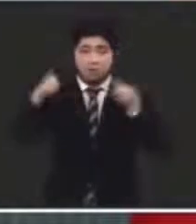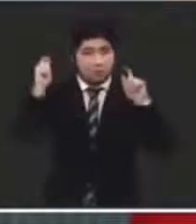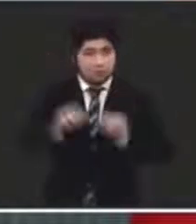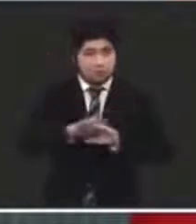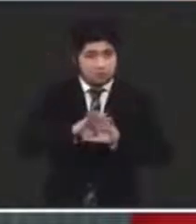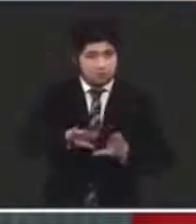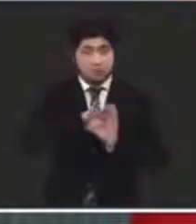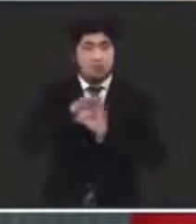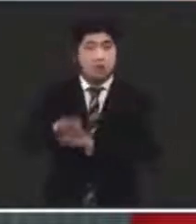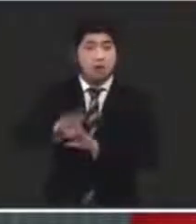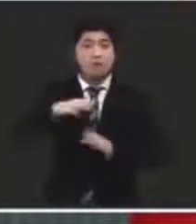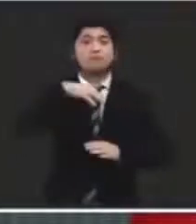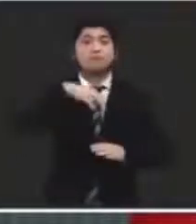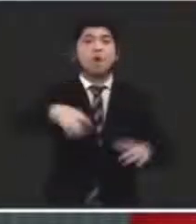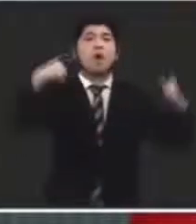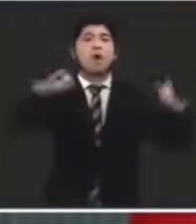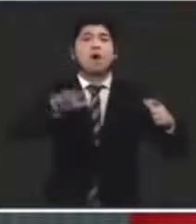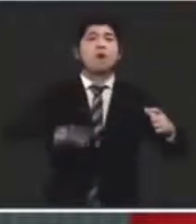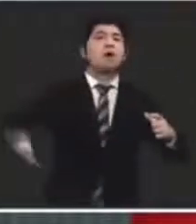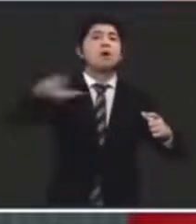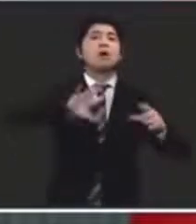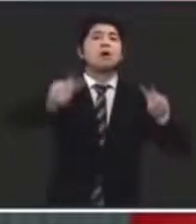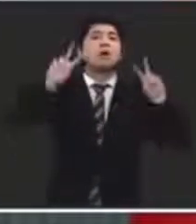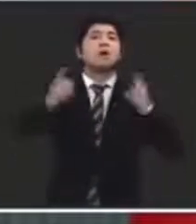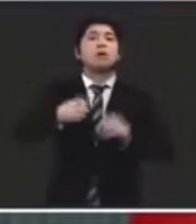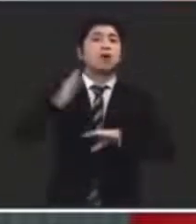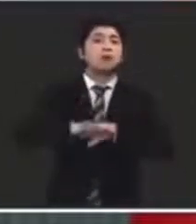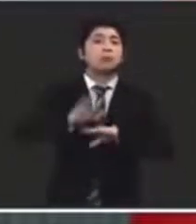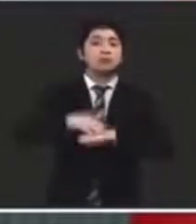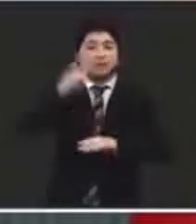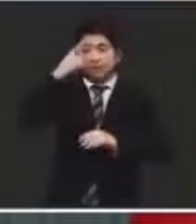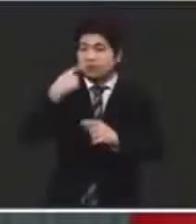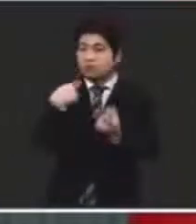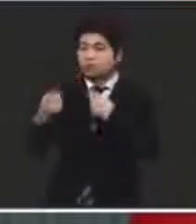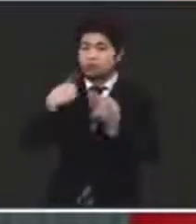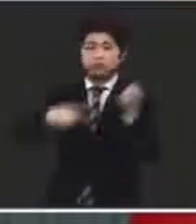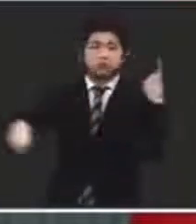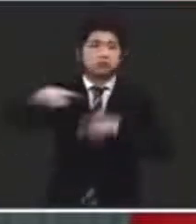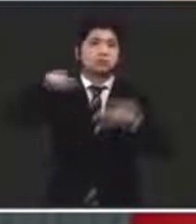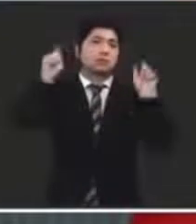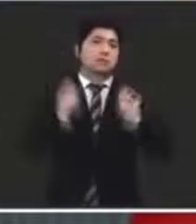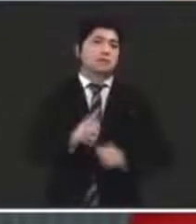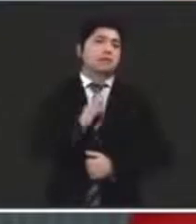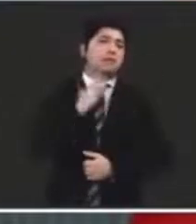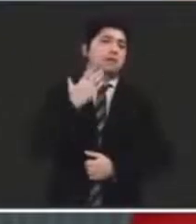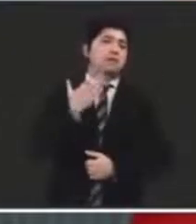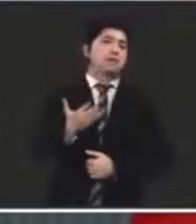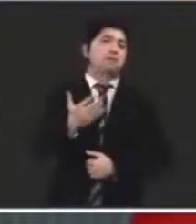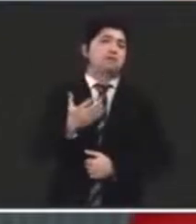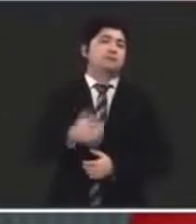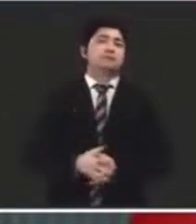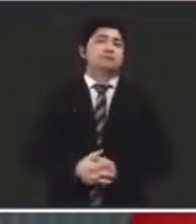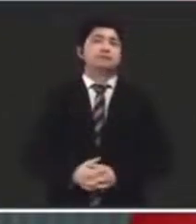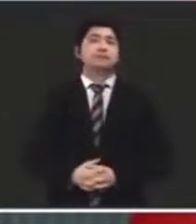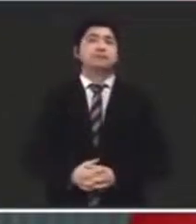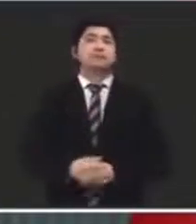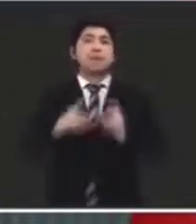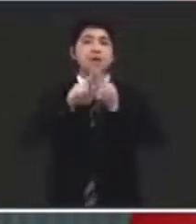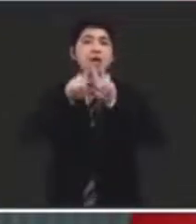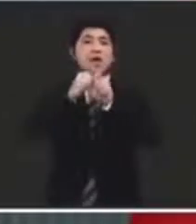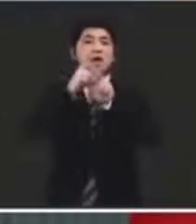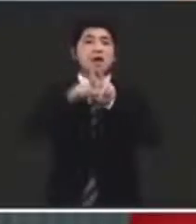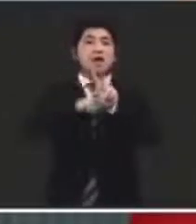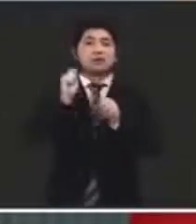Hem de bölgesel meseleler konusunda Görüş alışverişinde bulunduk şanga